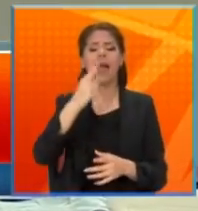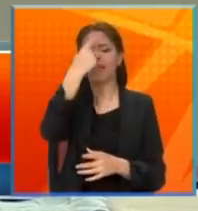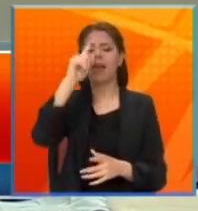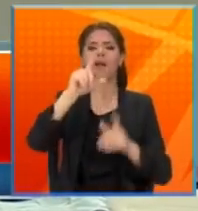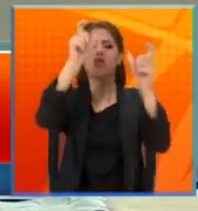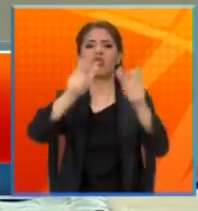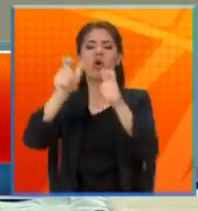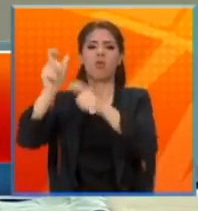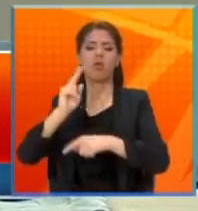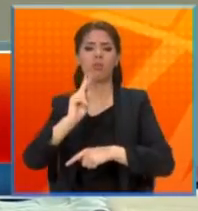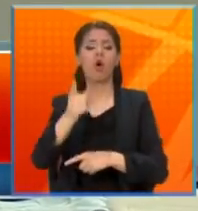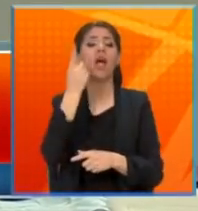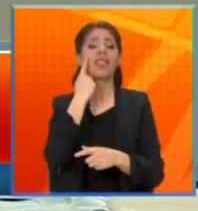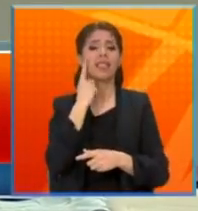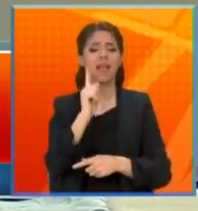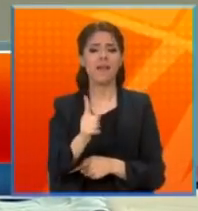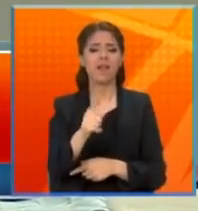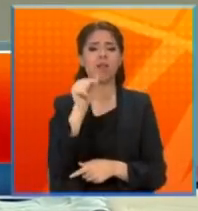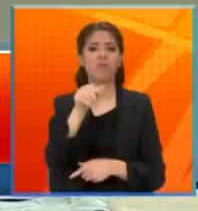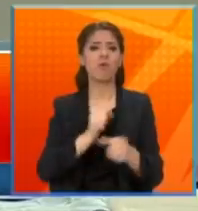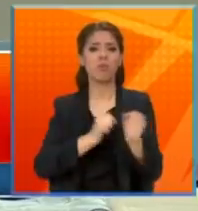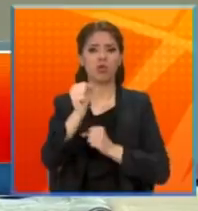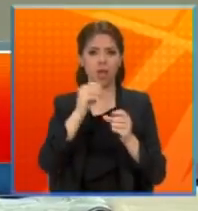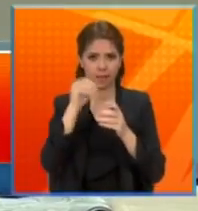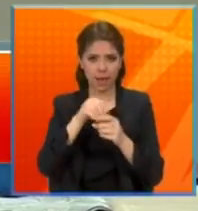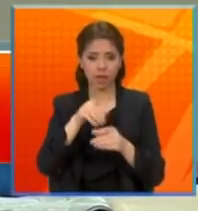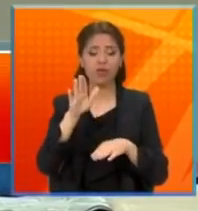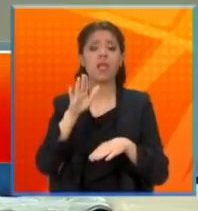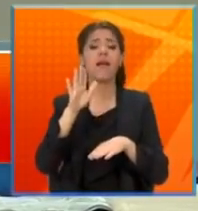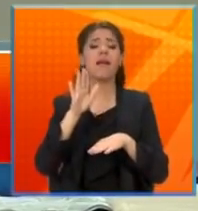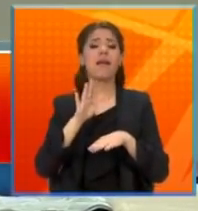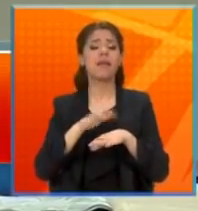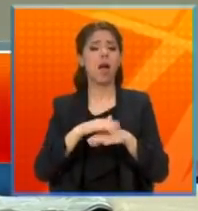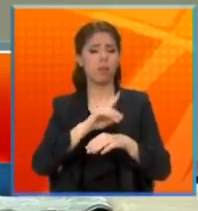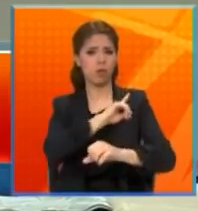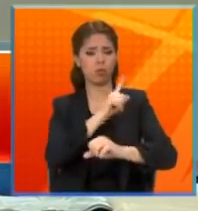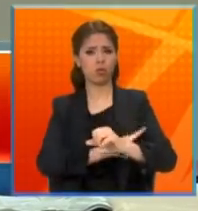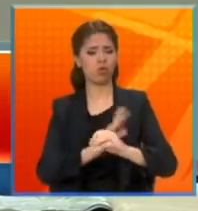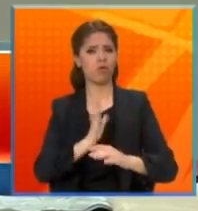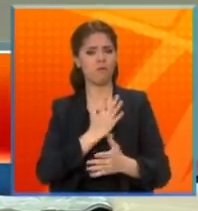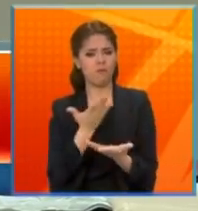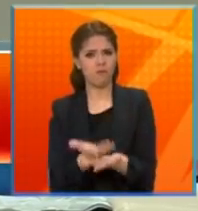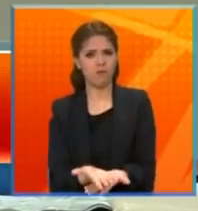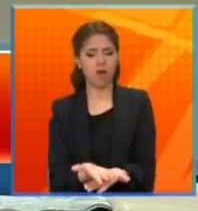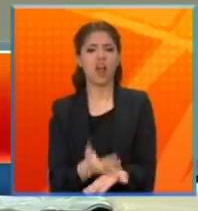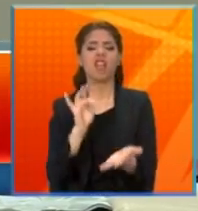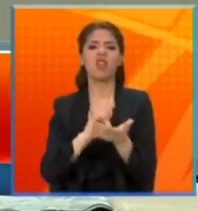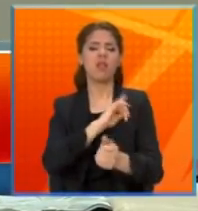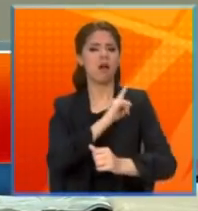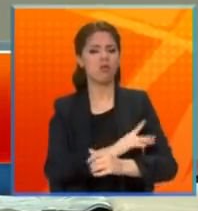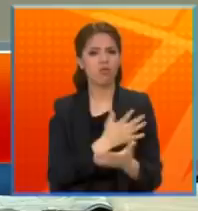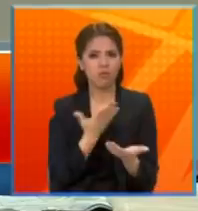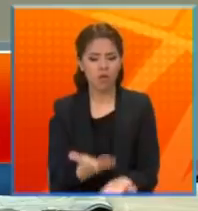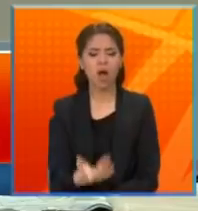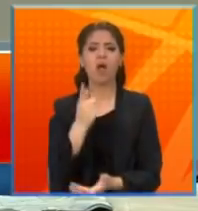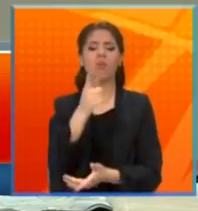bağlıdır. Devlet bu mücadelede yaptırım gücü olan bir kılavuzdur. Mücadeleyi